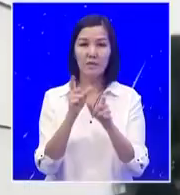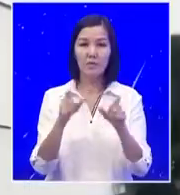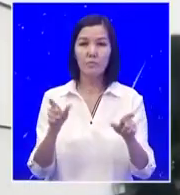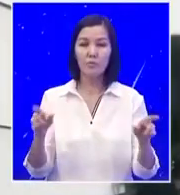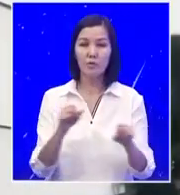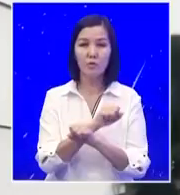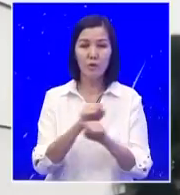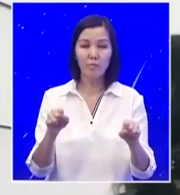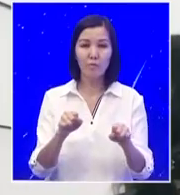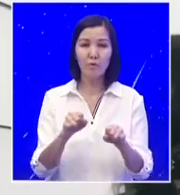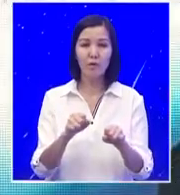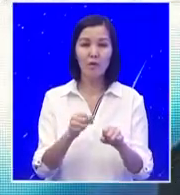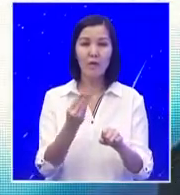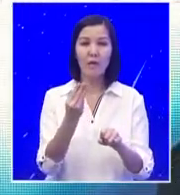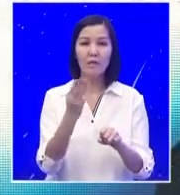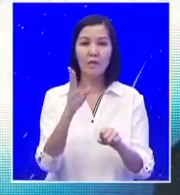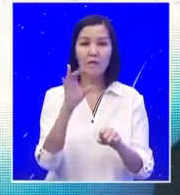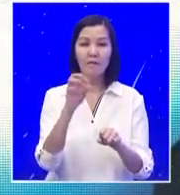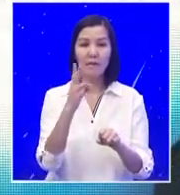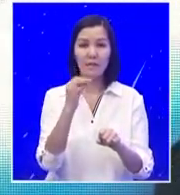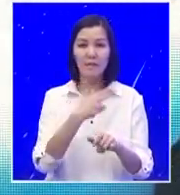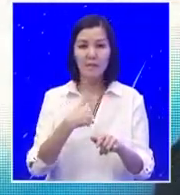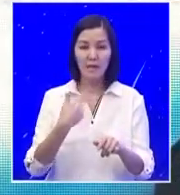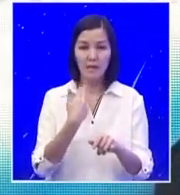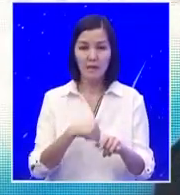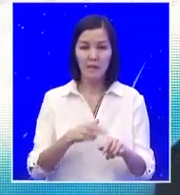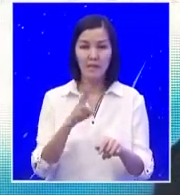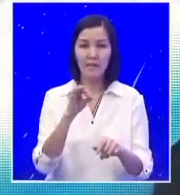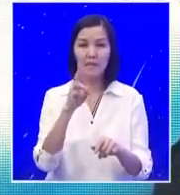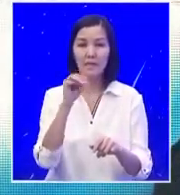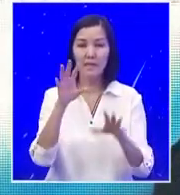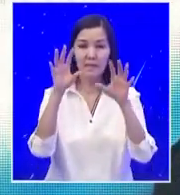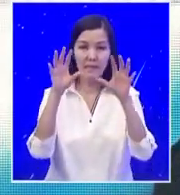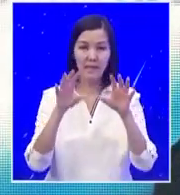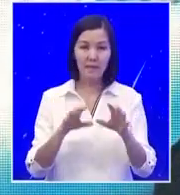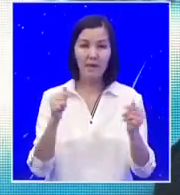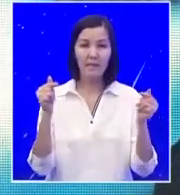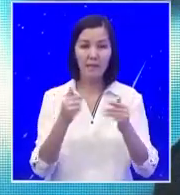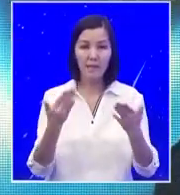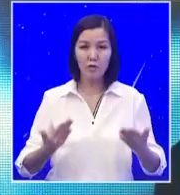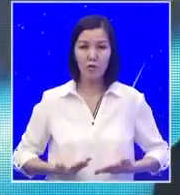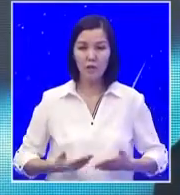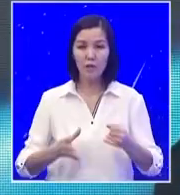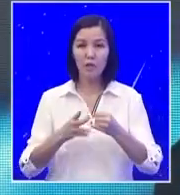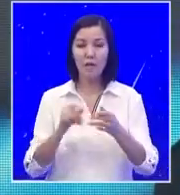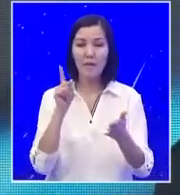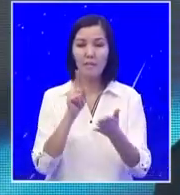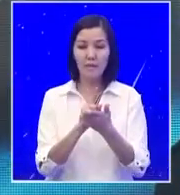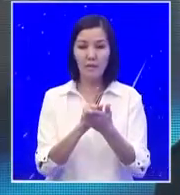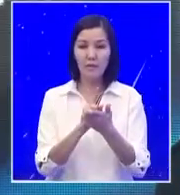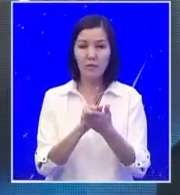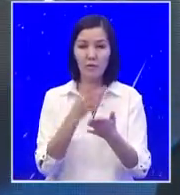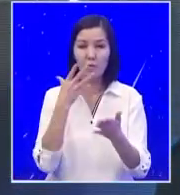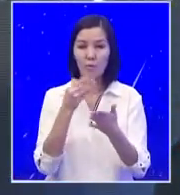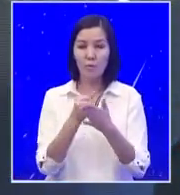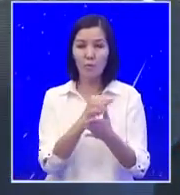жолатпау керек. Швейцария, Ұлыбритания, Нидерланды келетін адамдар заңнамаға сәйкес тұратын жері бойынша міндет түрде